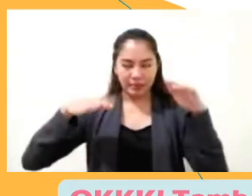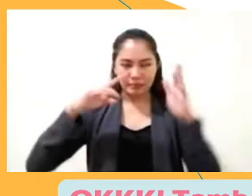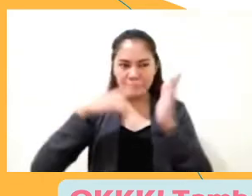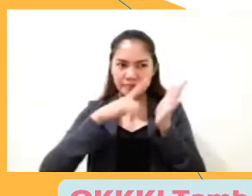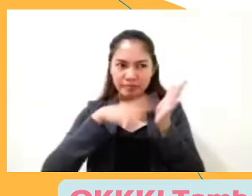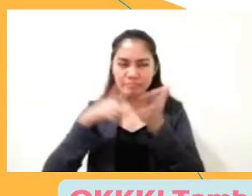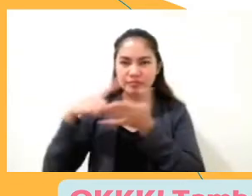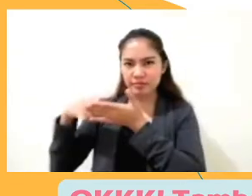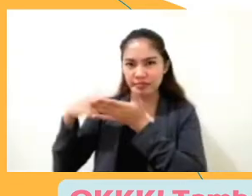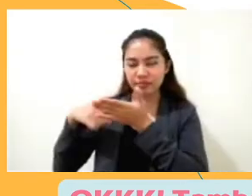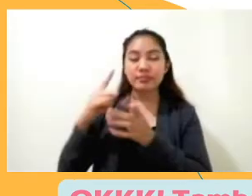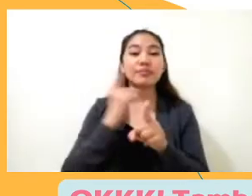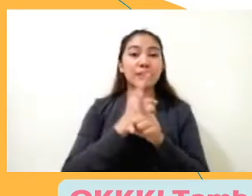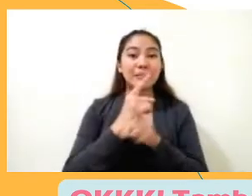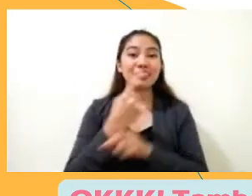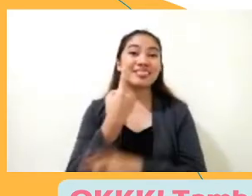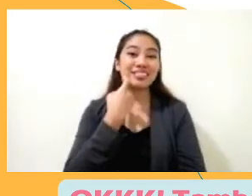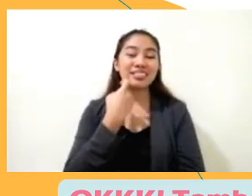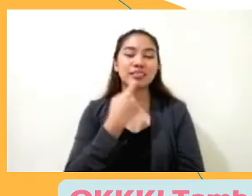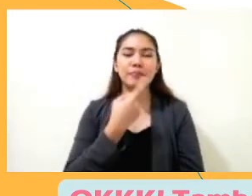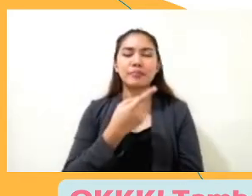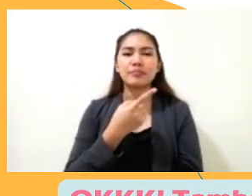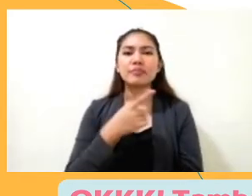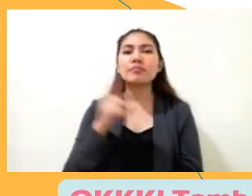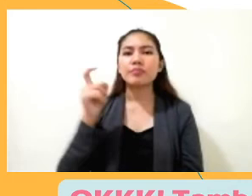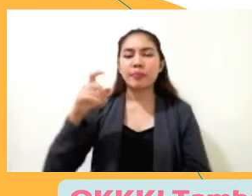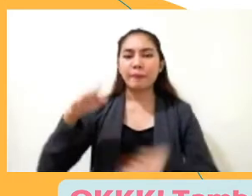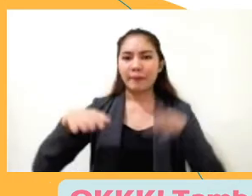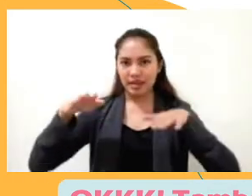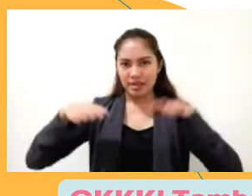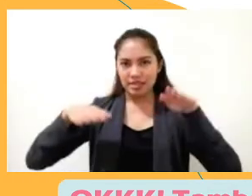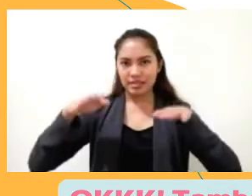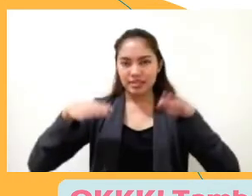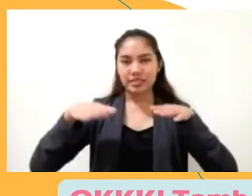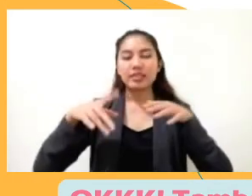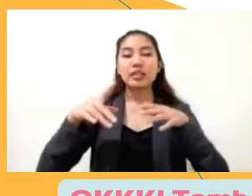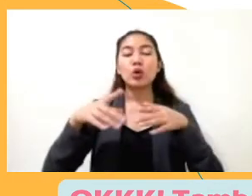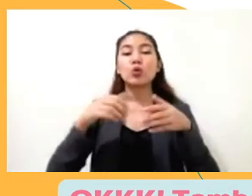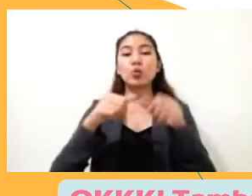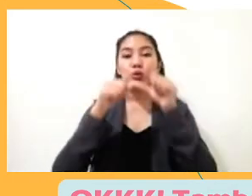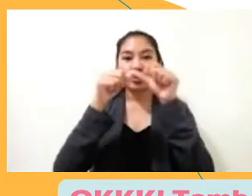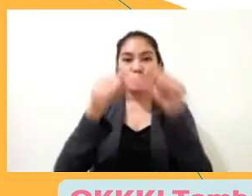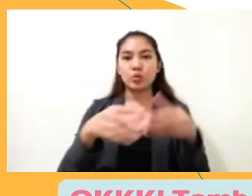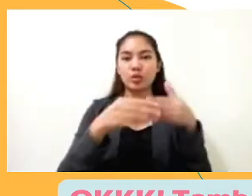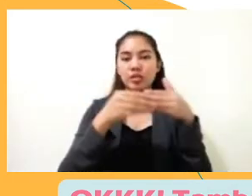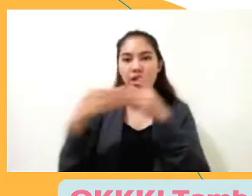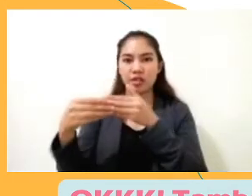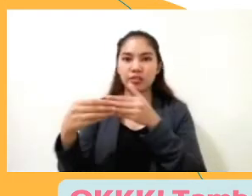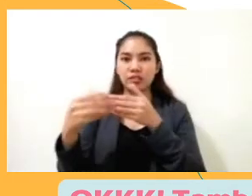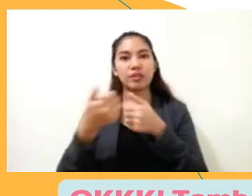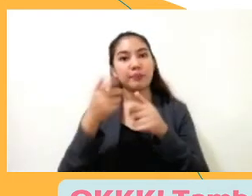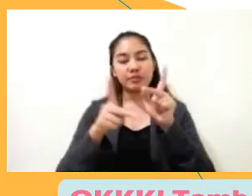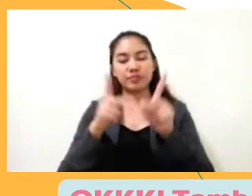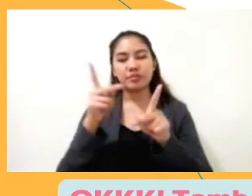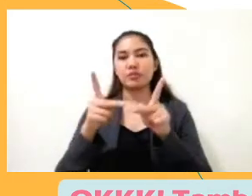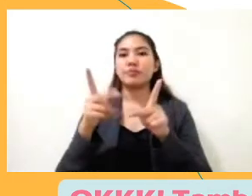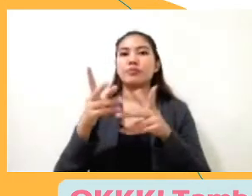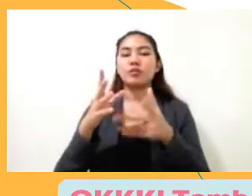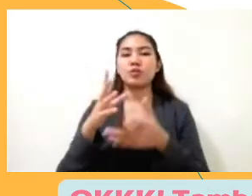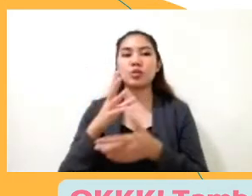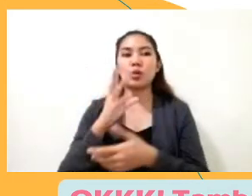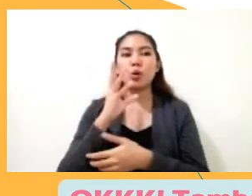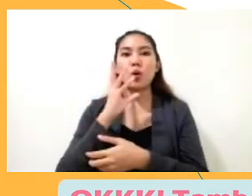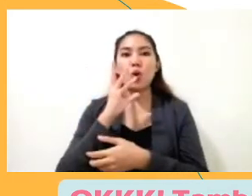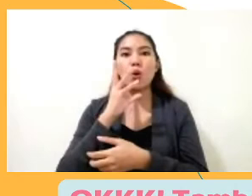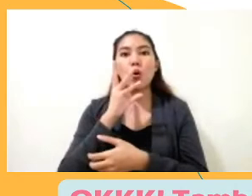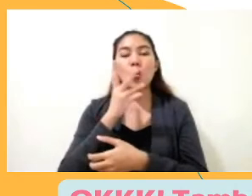nabanggit mo po, Sig, na kailangan natin ng patuloy talaga na gabay. Gabay ng ibang tao, gabay ng yung sarili